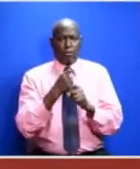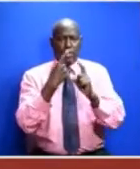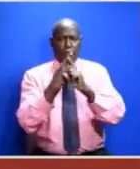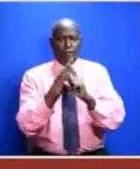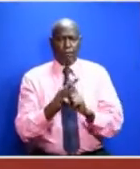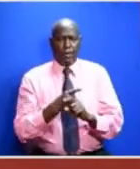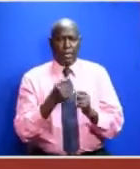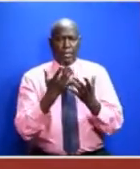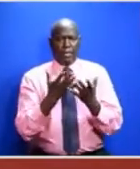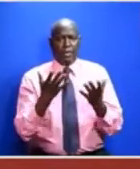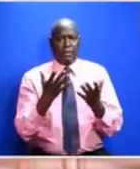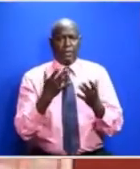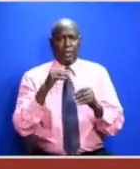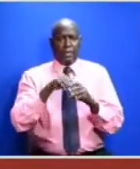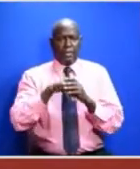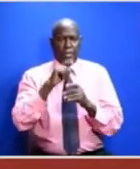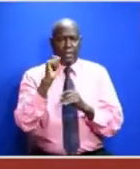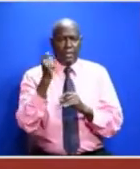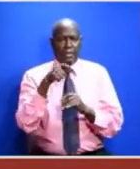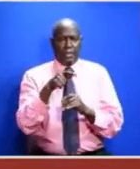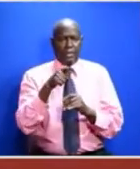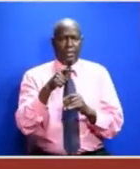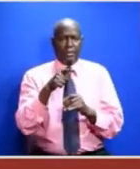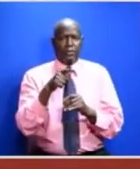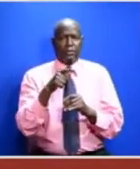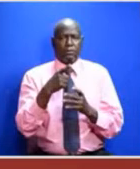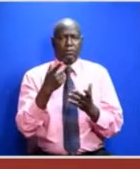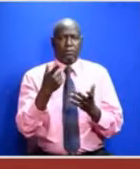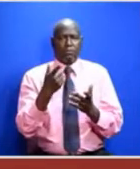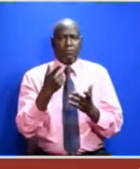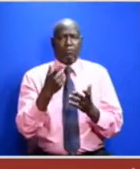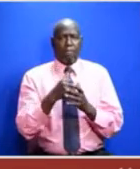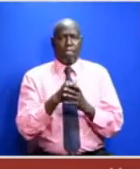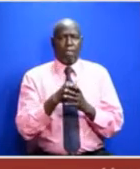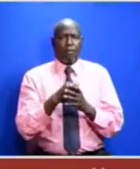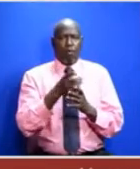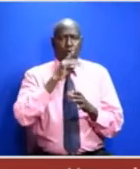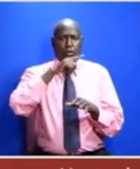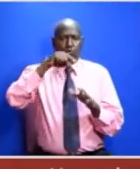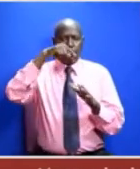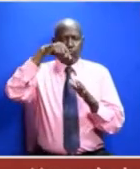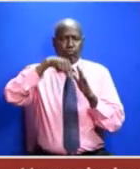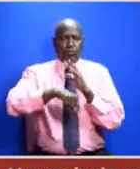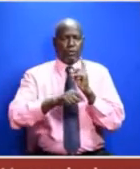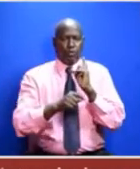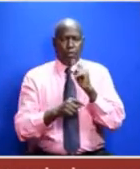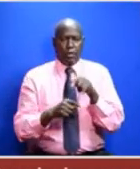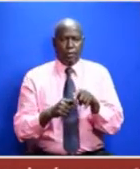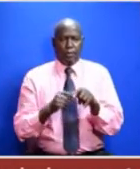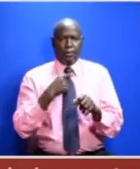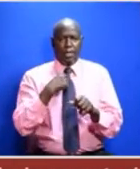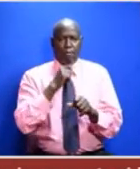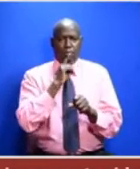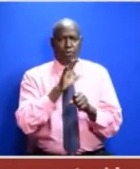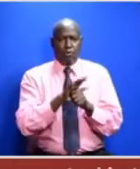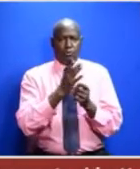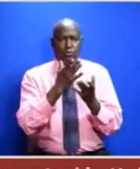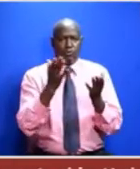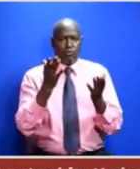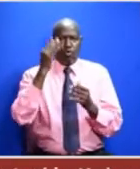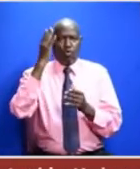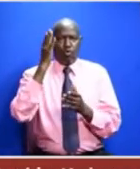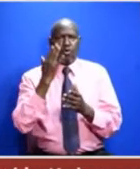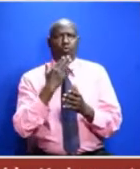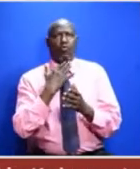fulani kwa watu wa Kenya. Na hiyo boreholes ni moja, na mimi nataka kuahidi kwamba kwa majaliwa